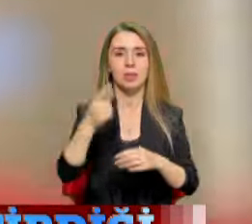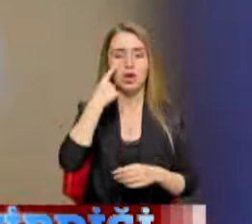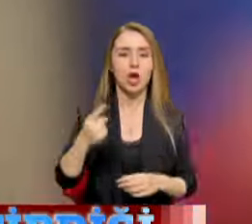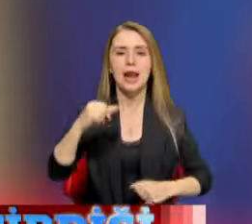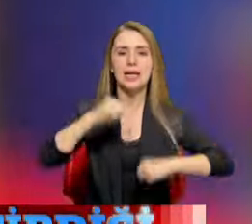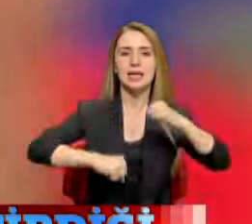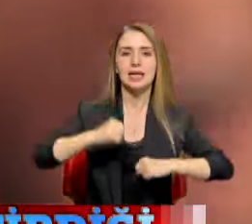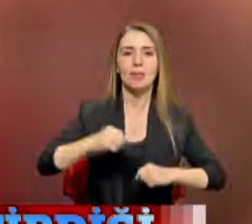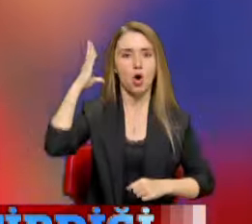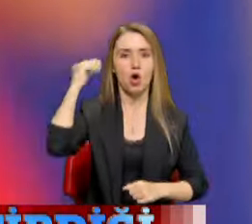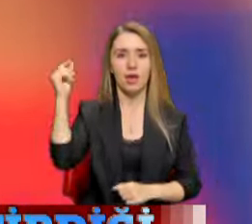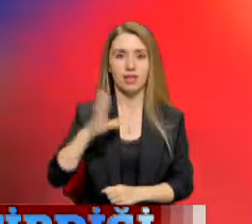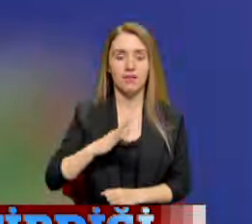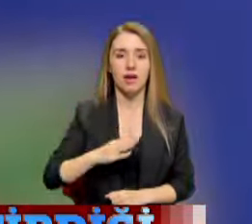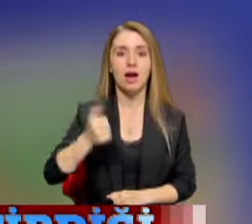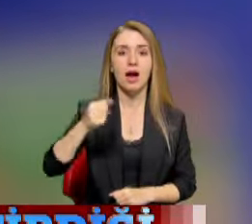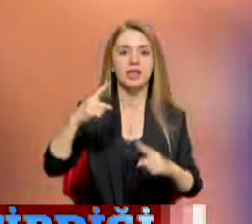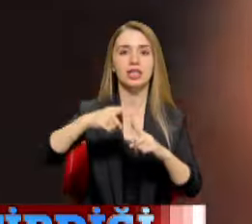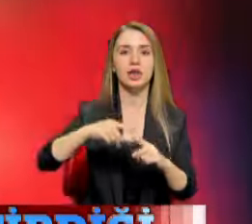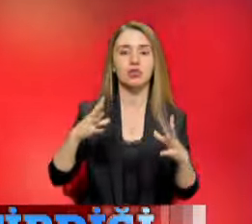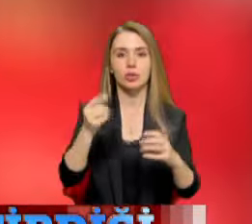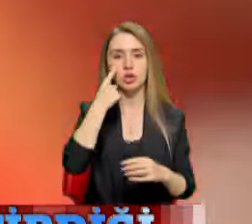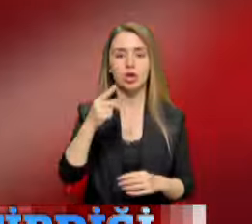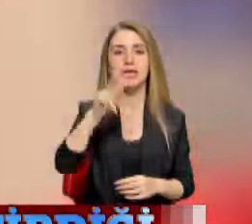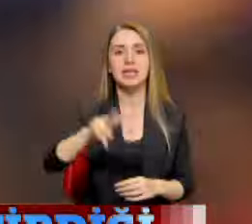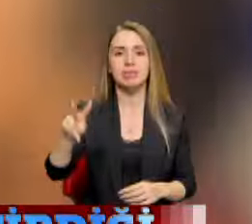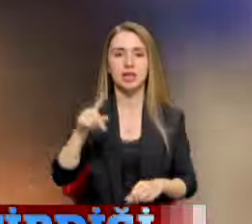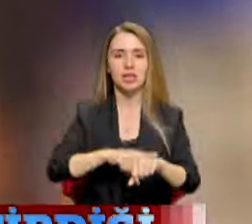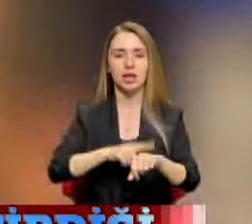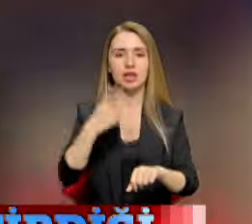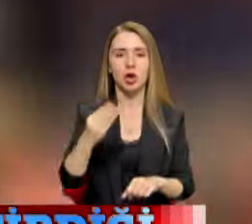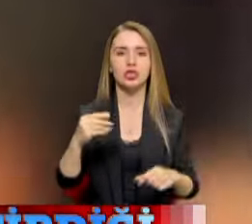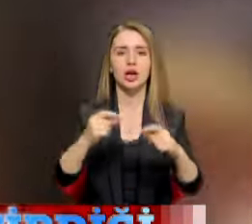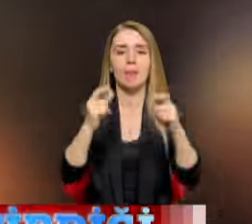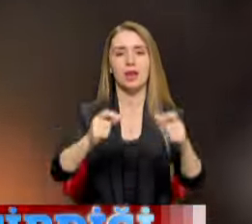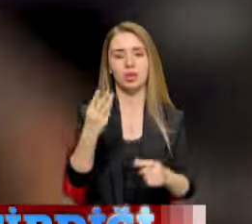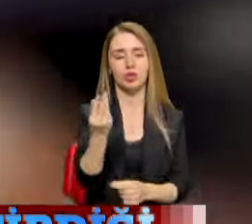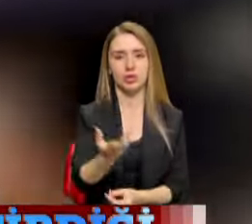rakibi Hollanda oldu. Karşılaşma 6 Temmuz Cumartesi 22'de Berlin'de oynanacak.